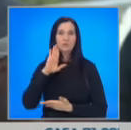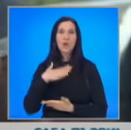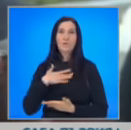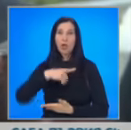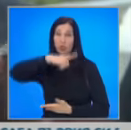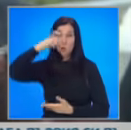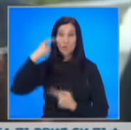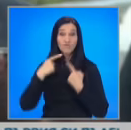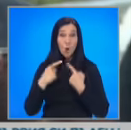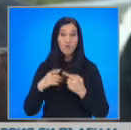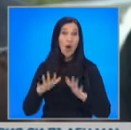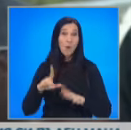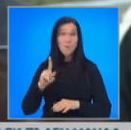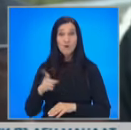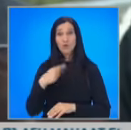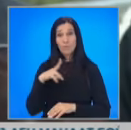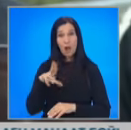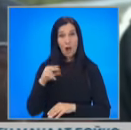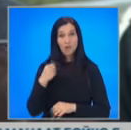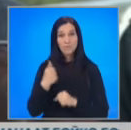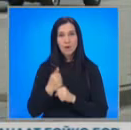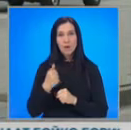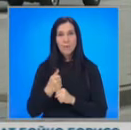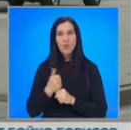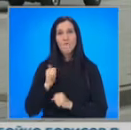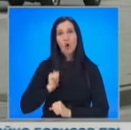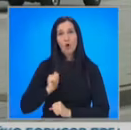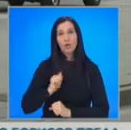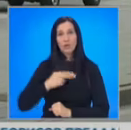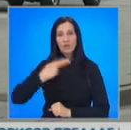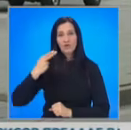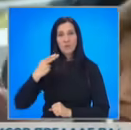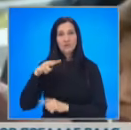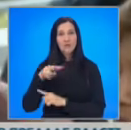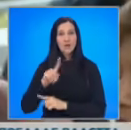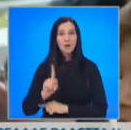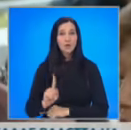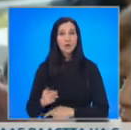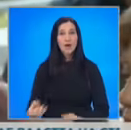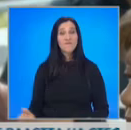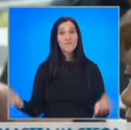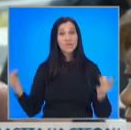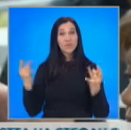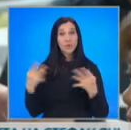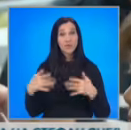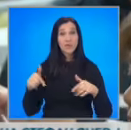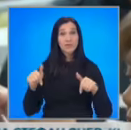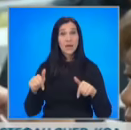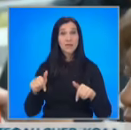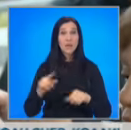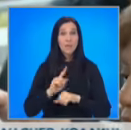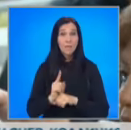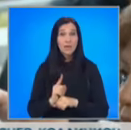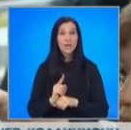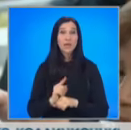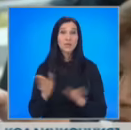трудов договор, ако можем да го кажем, и работи в охранителна фирма. Свидетелите, които са установили към настоящия момент, са ги установили и двамата